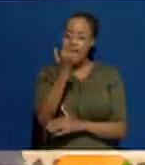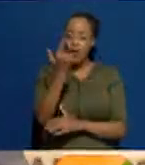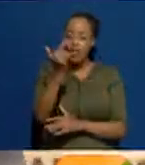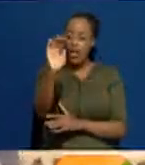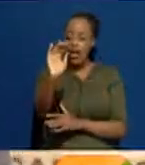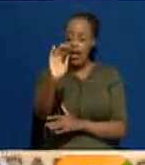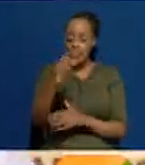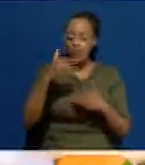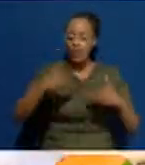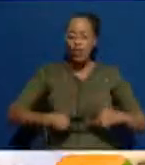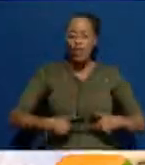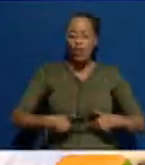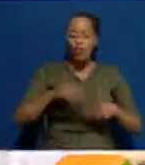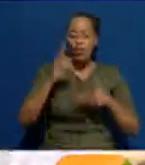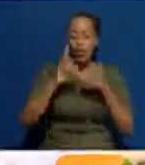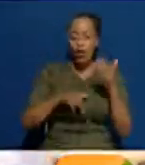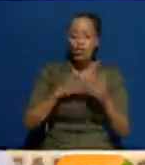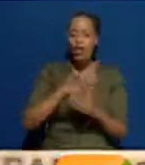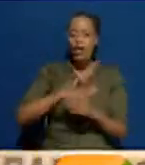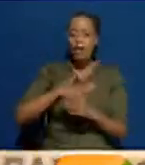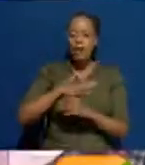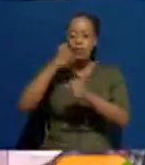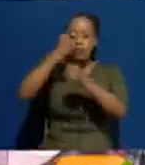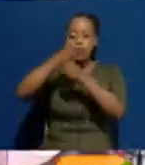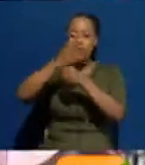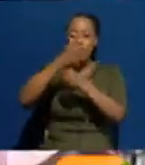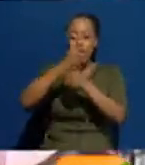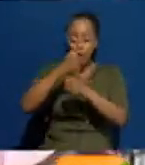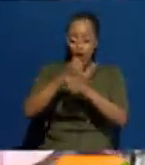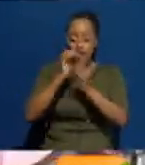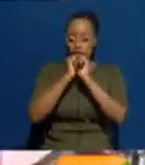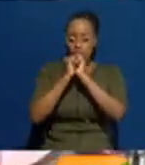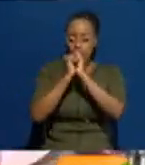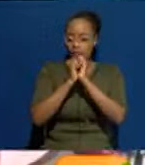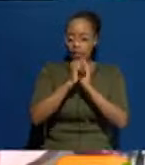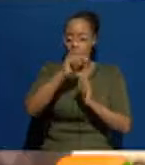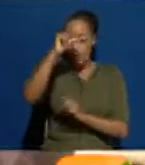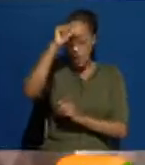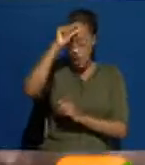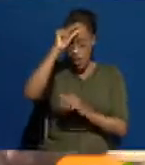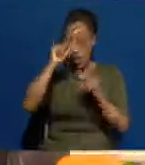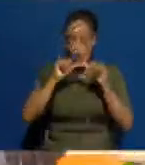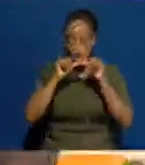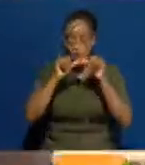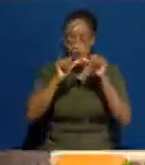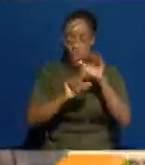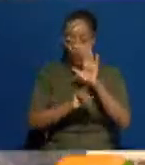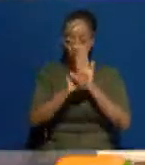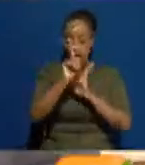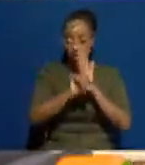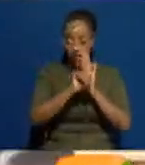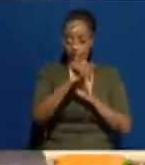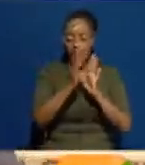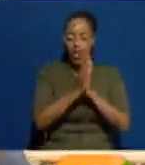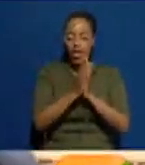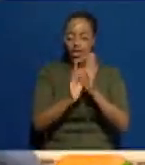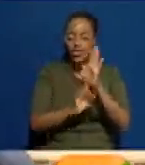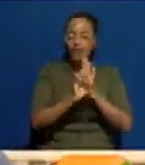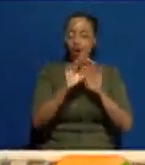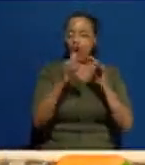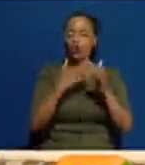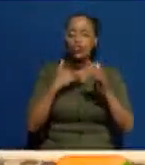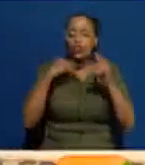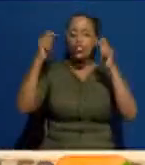kwa vijana ni kwamba tufanye kazi na serikali. Tuendelee maendeleo na maendeleo ama